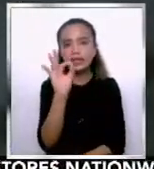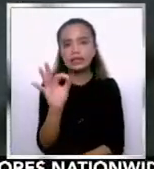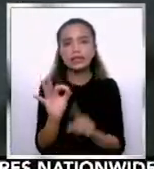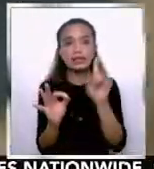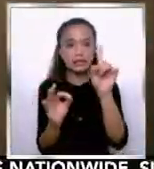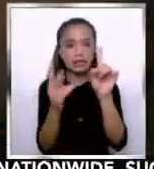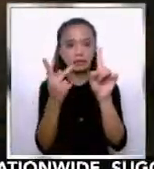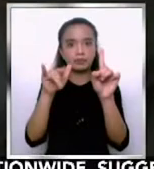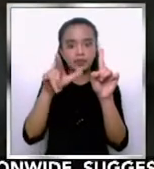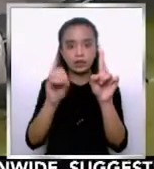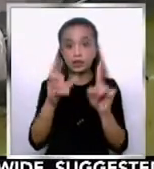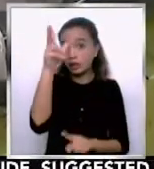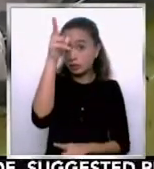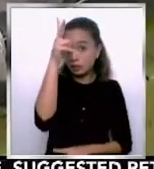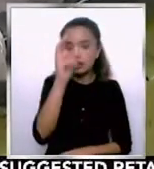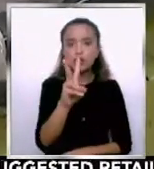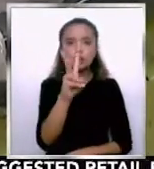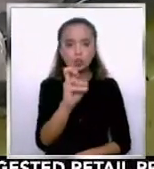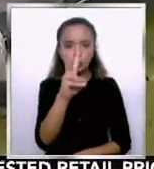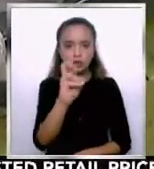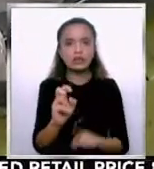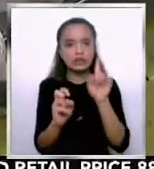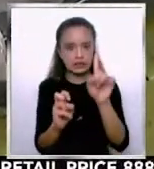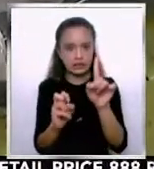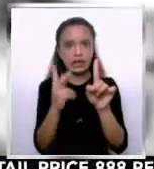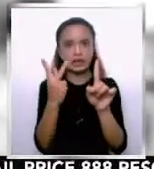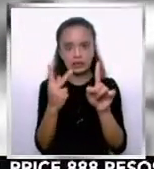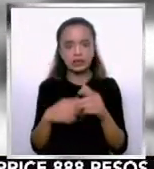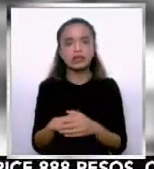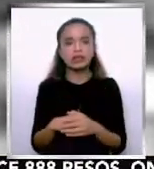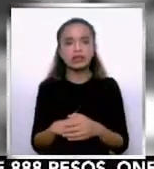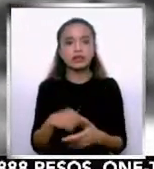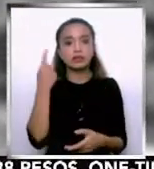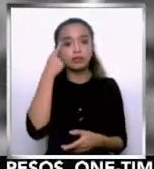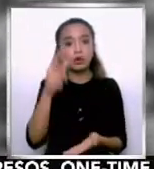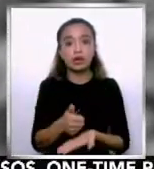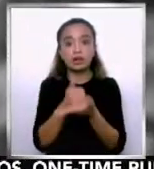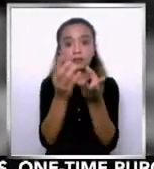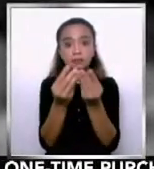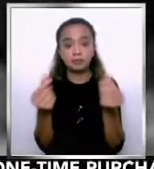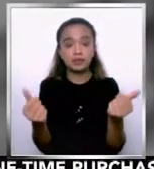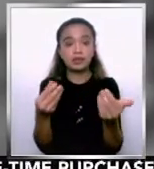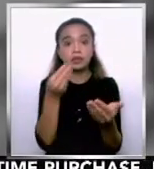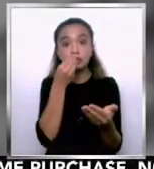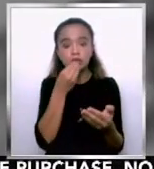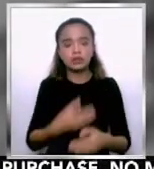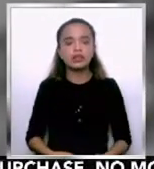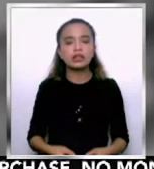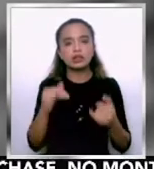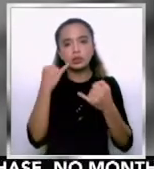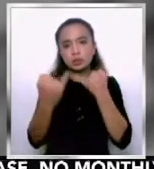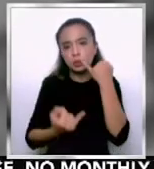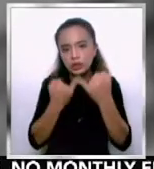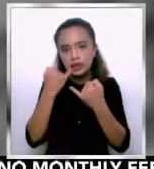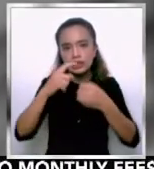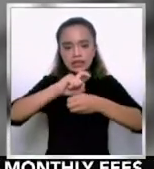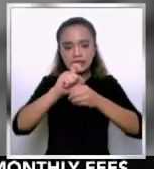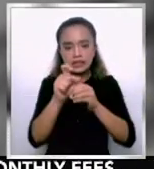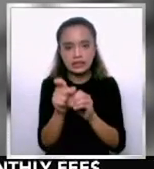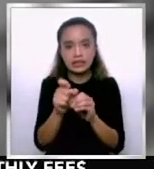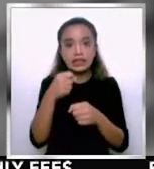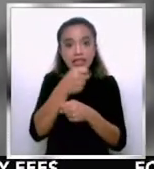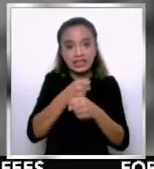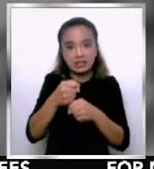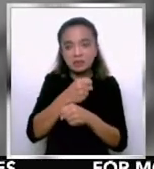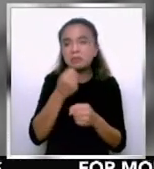manok naman, 200 kada kilo. Ang pandawid gutom naman tulad ng noodles, canned meat at kape, nagbabadya rin, tumaas ang